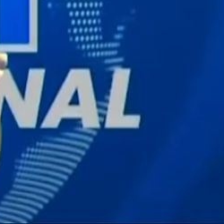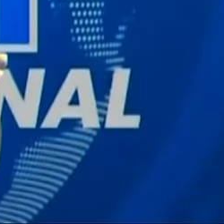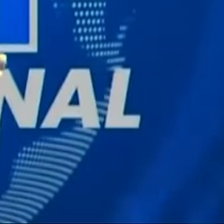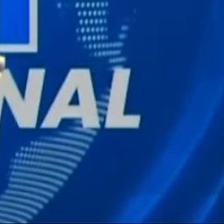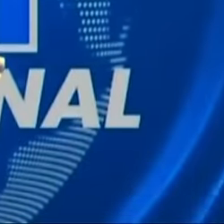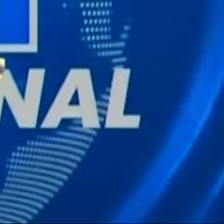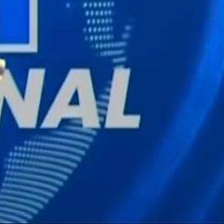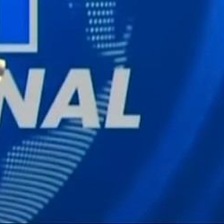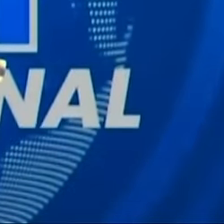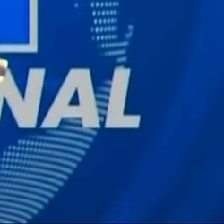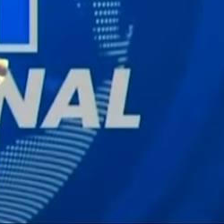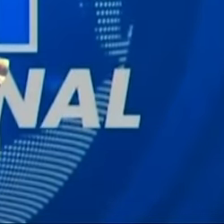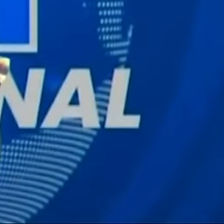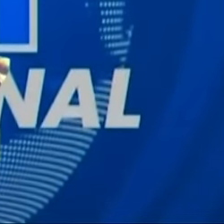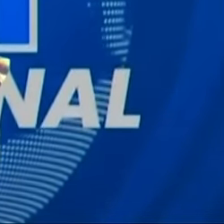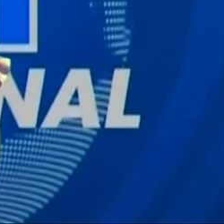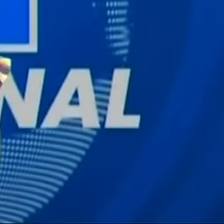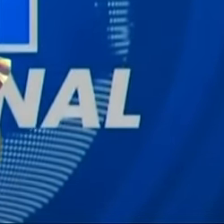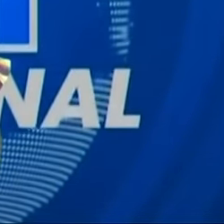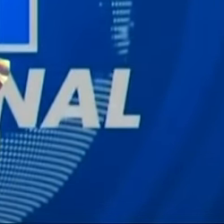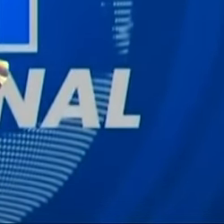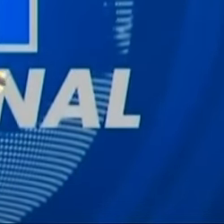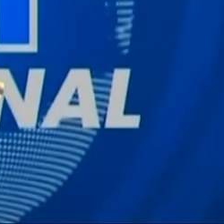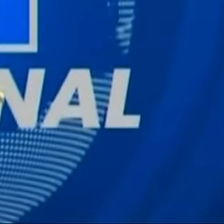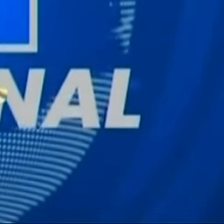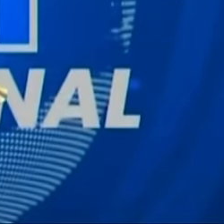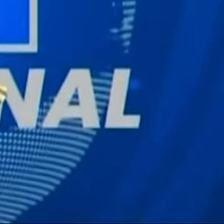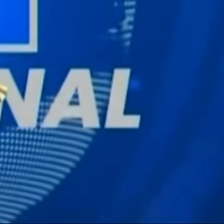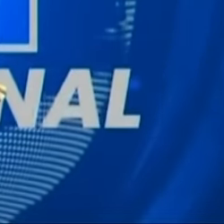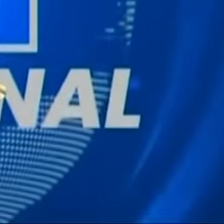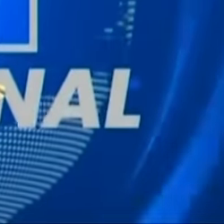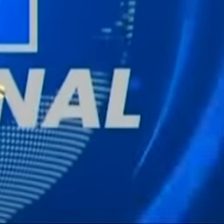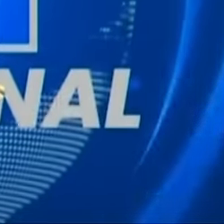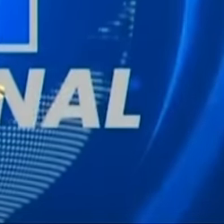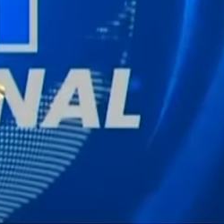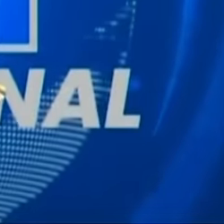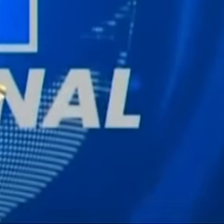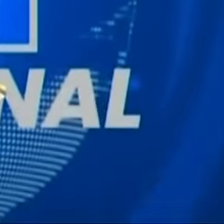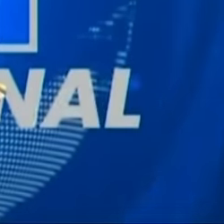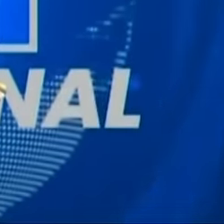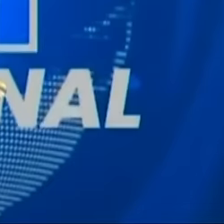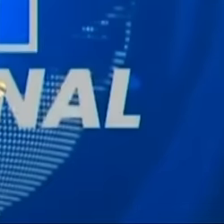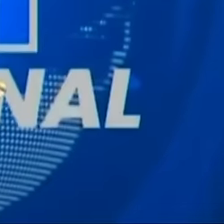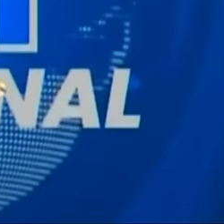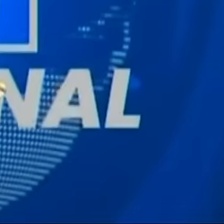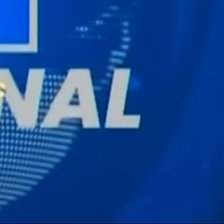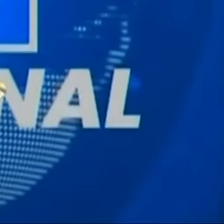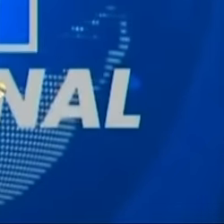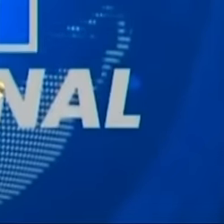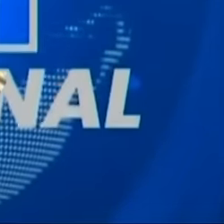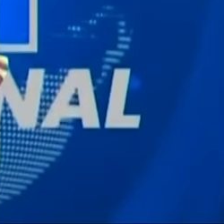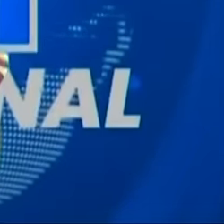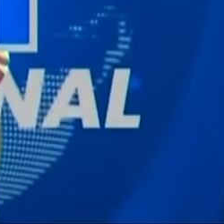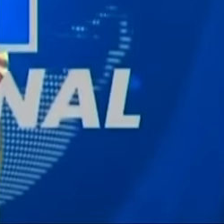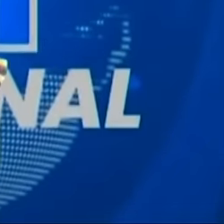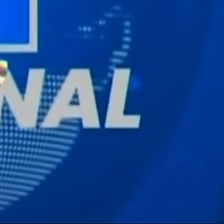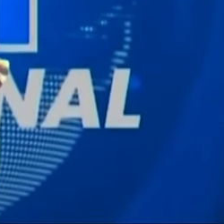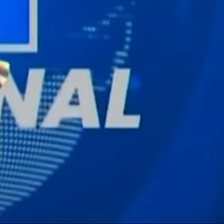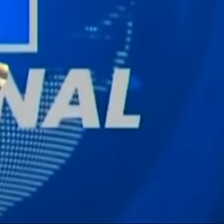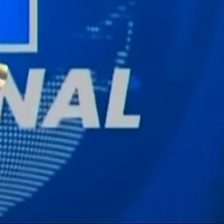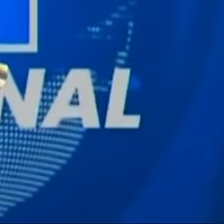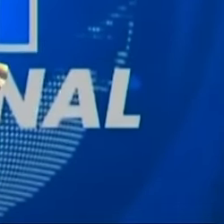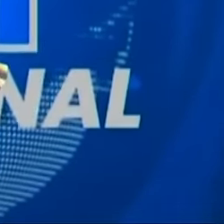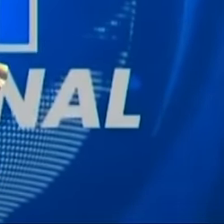Et puis, sachez qu'une délégation des hauts fonctionnaires et des ministres de la RDC, conduite par le ministre